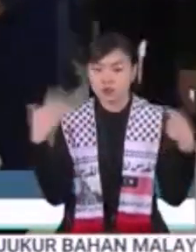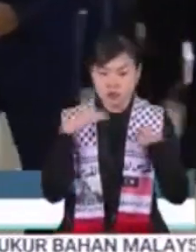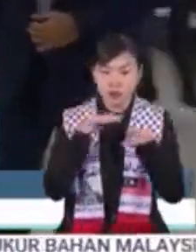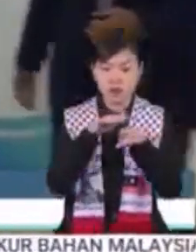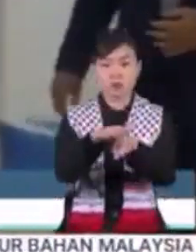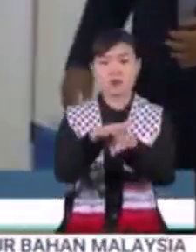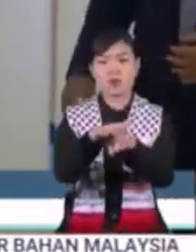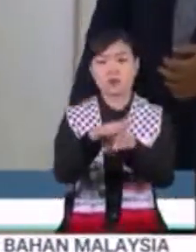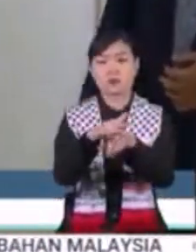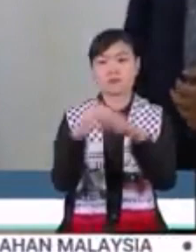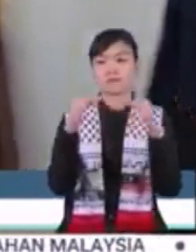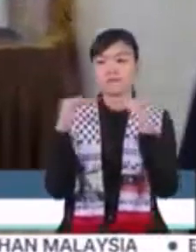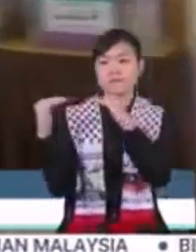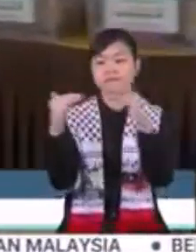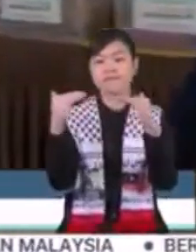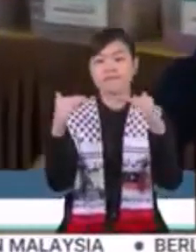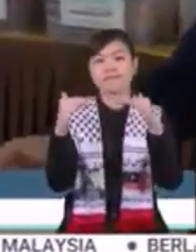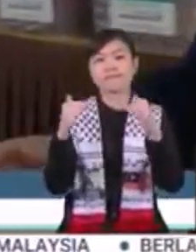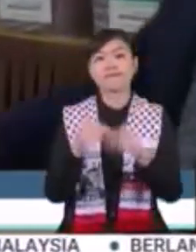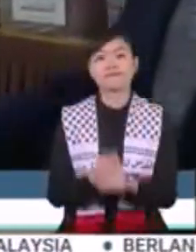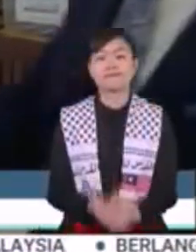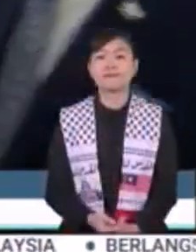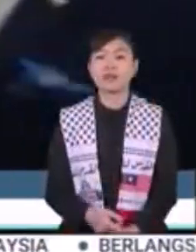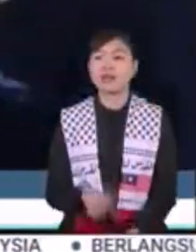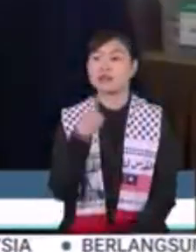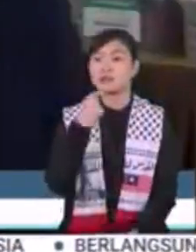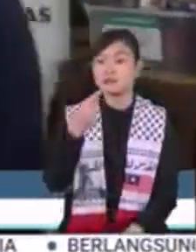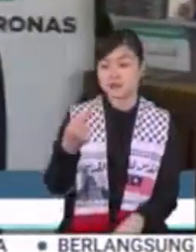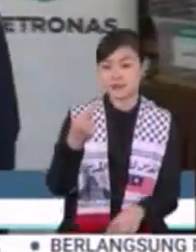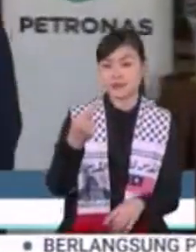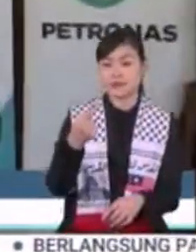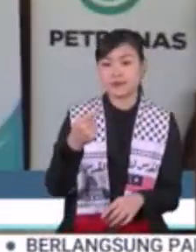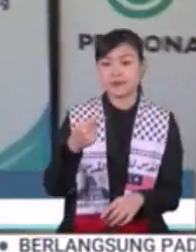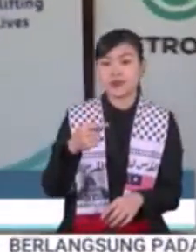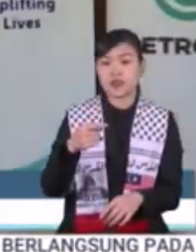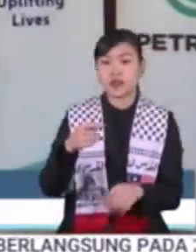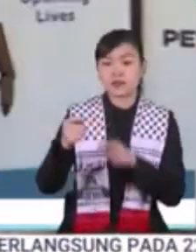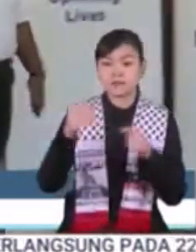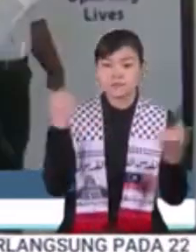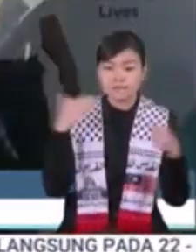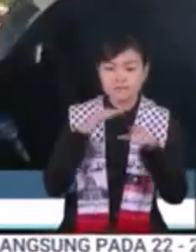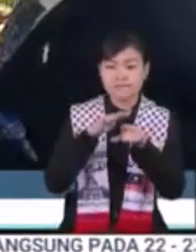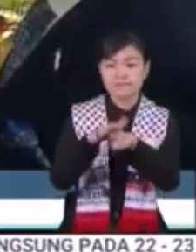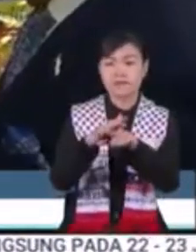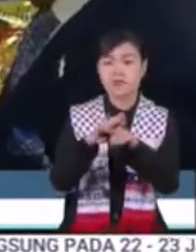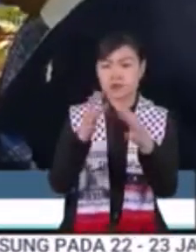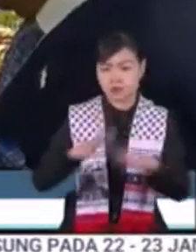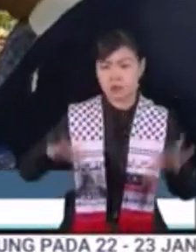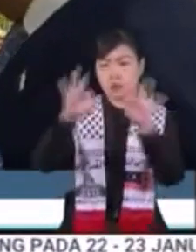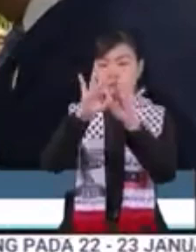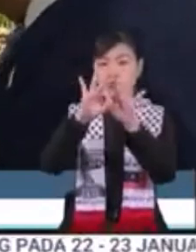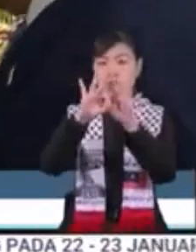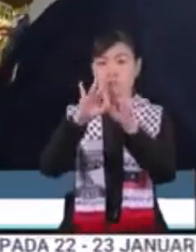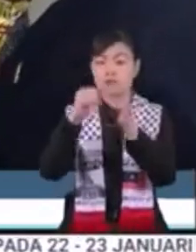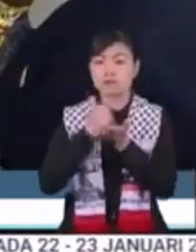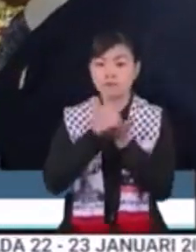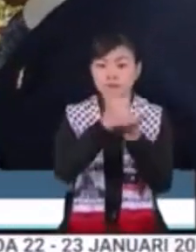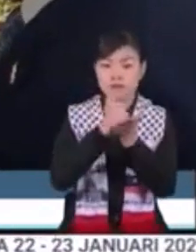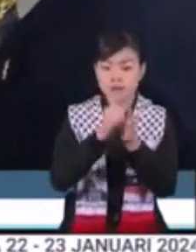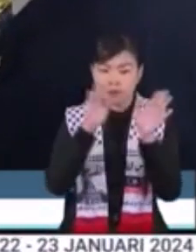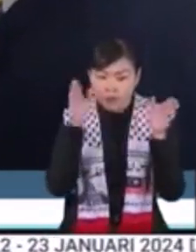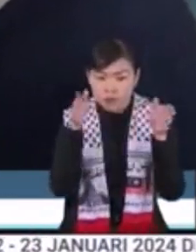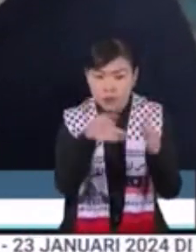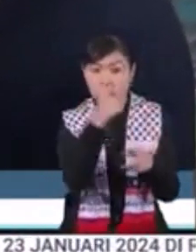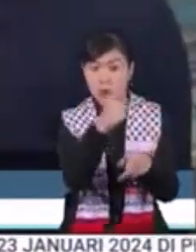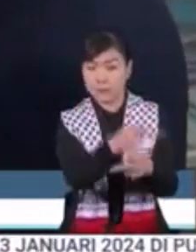adil menteri besar Pahang Datuk Seri Wan rosdi Wan Ismail menyatakan penyelarasan penting bagi mengelak lambakan bantuan yang hanya tertumpu di